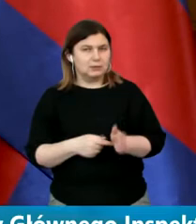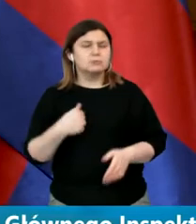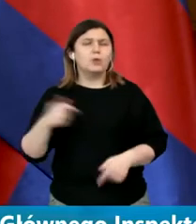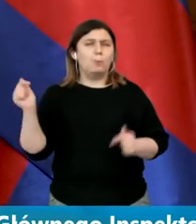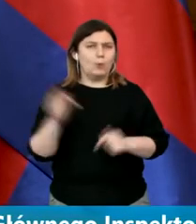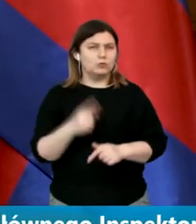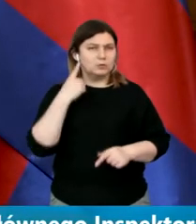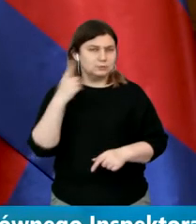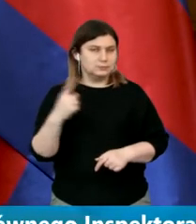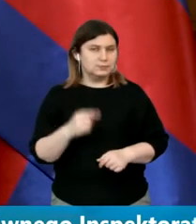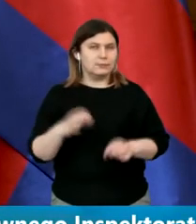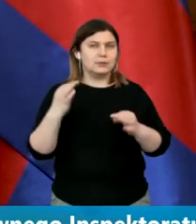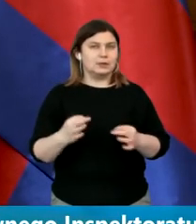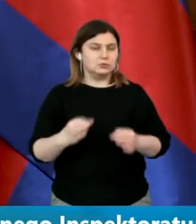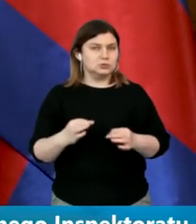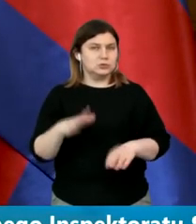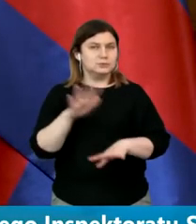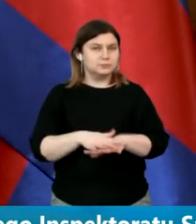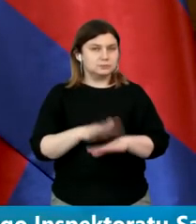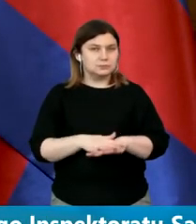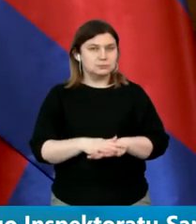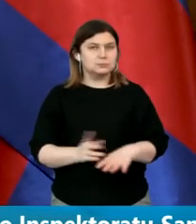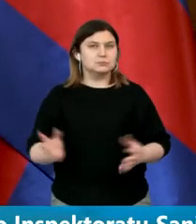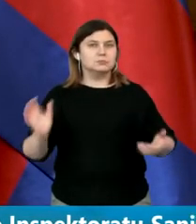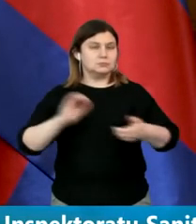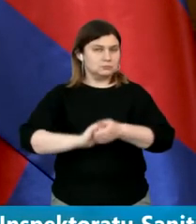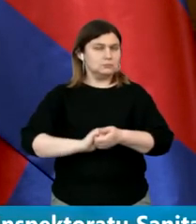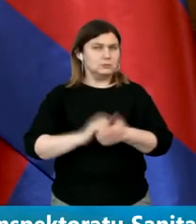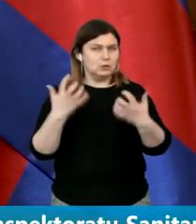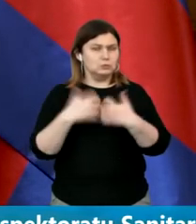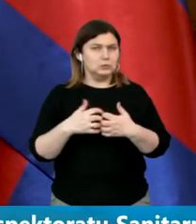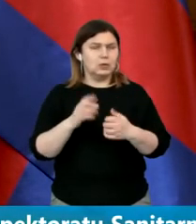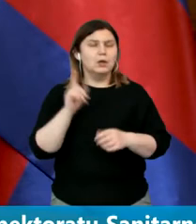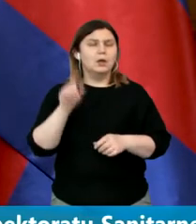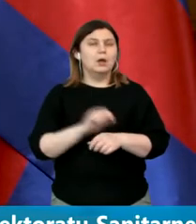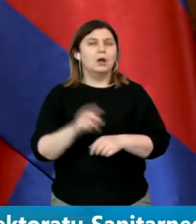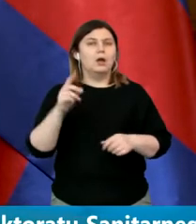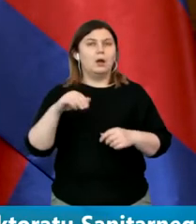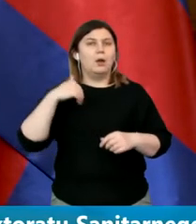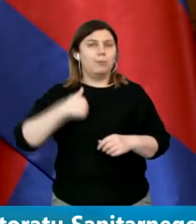tego dostosowywać. Dziś system jest przecież spójny, opłaty pokrywają